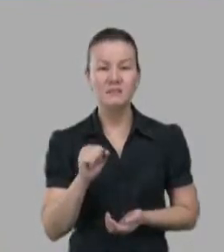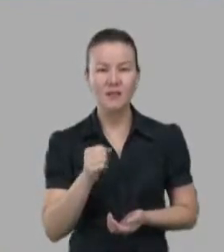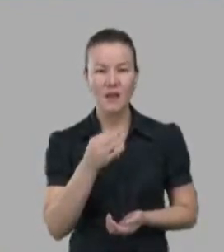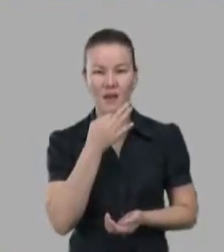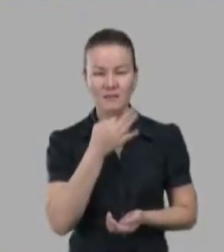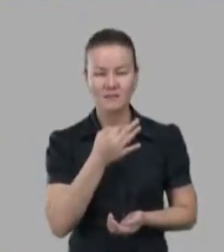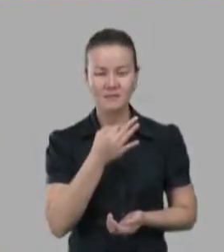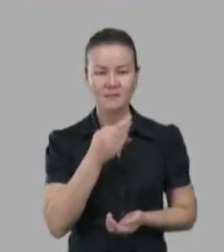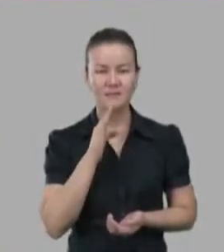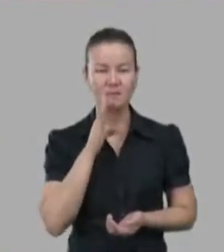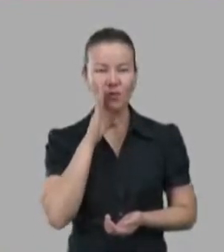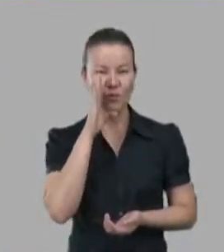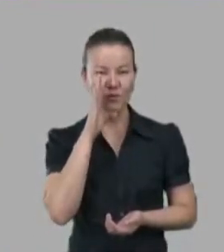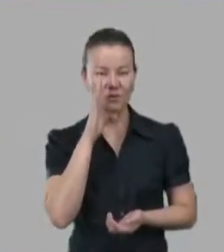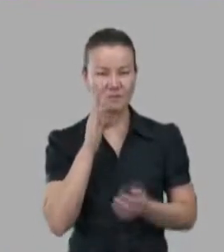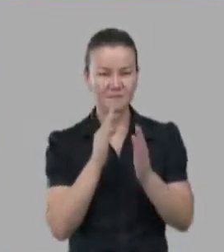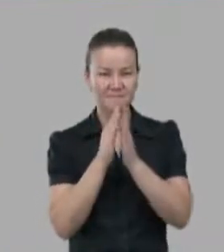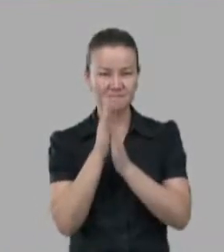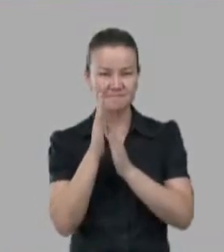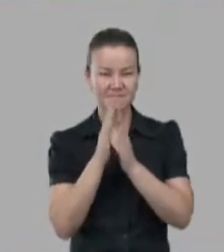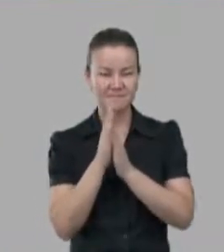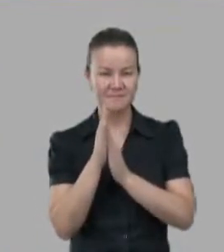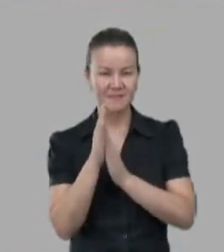роса на травах, как слеза,